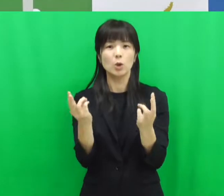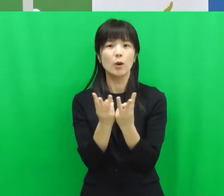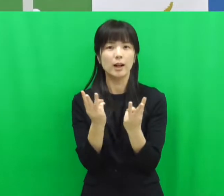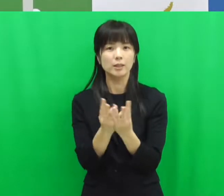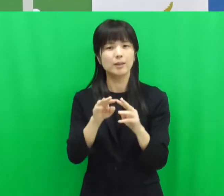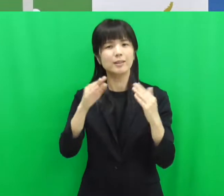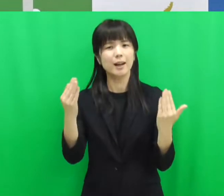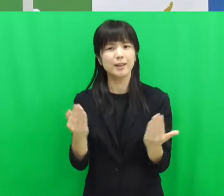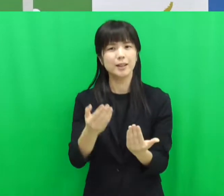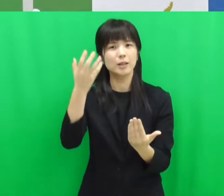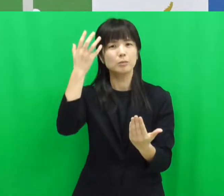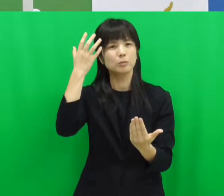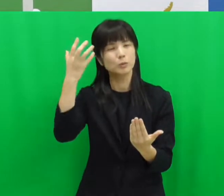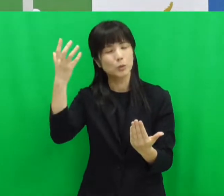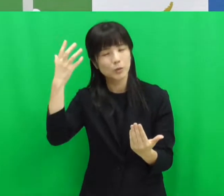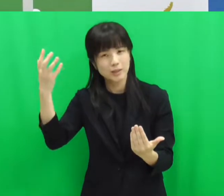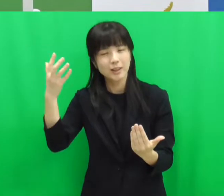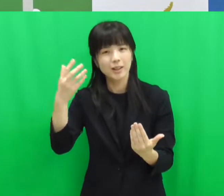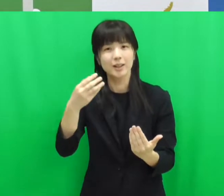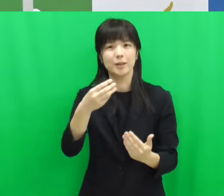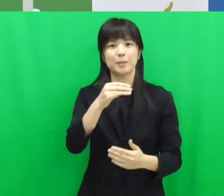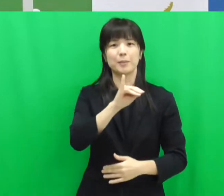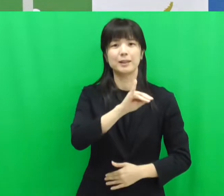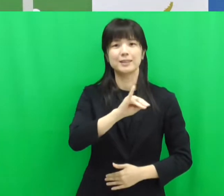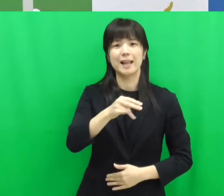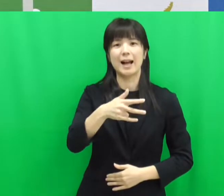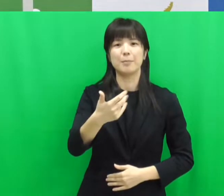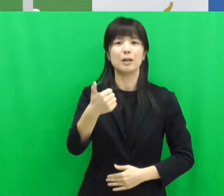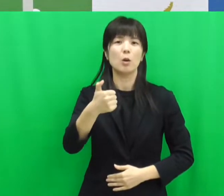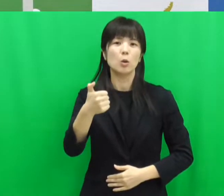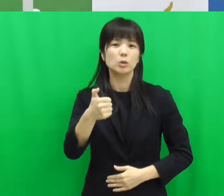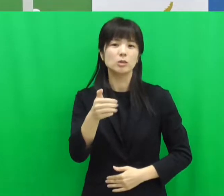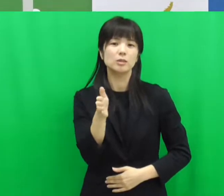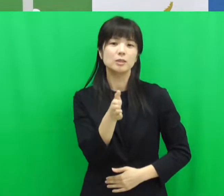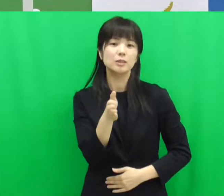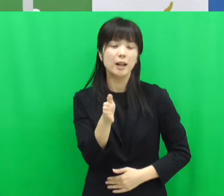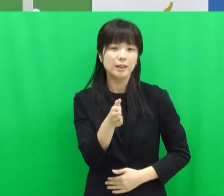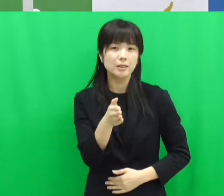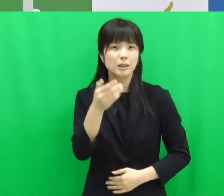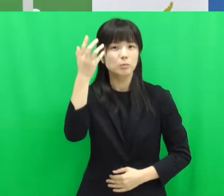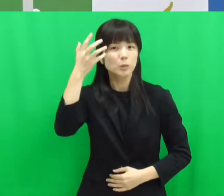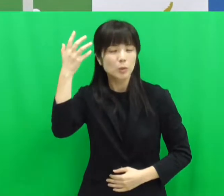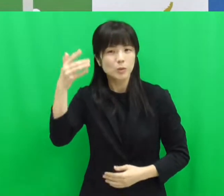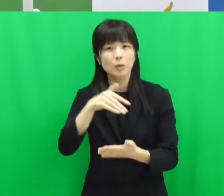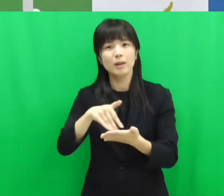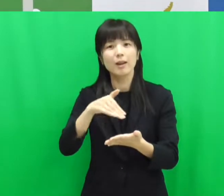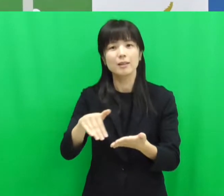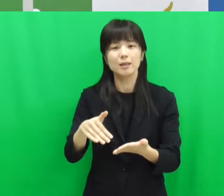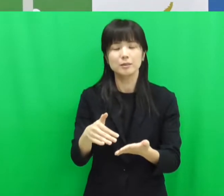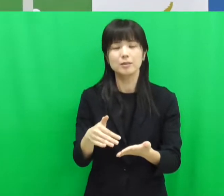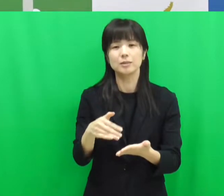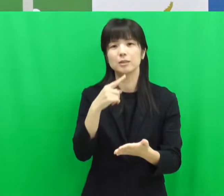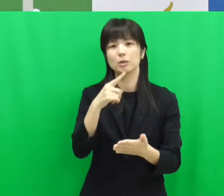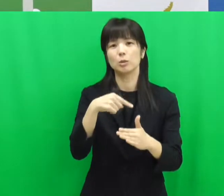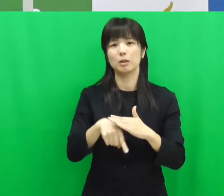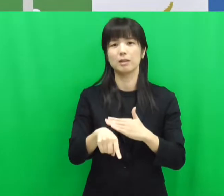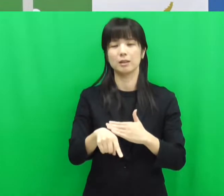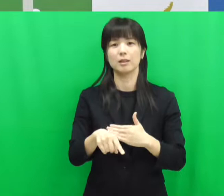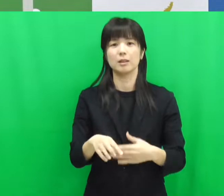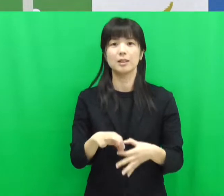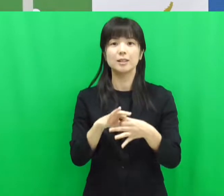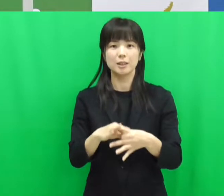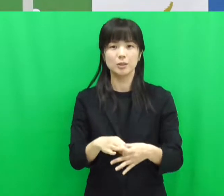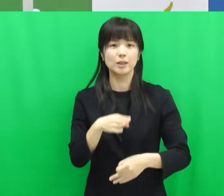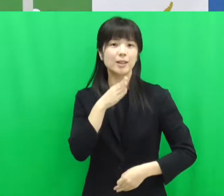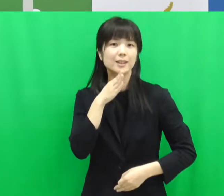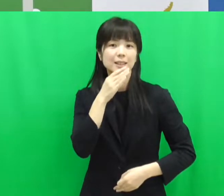いらっしゃるだろう、子供を望まれるご夫婦の数などから推定させていただきました。実際に検査を受けた